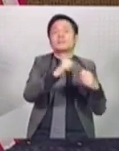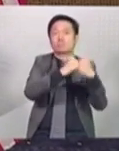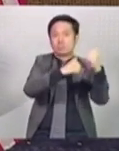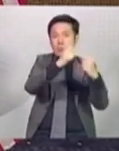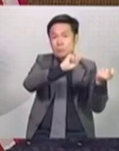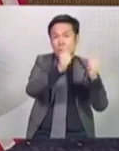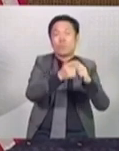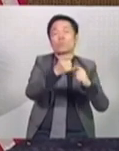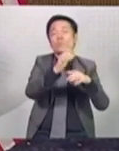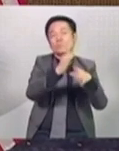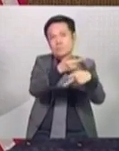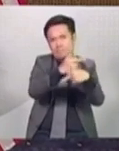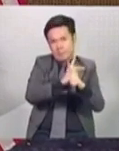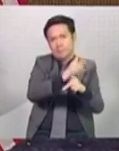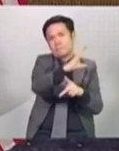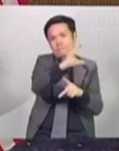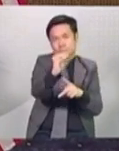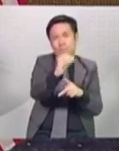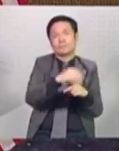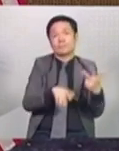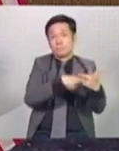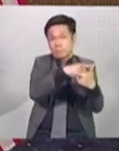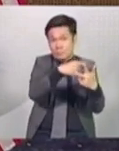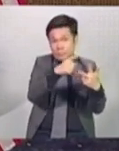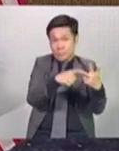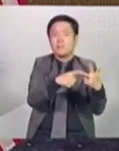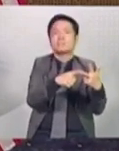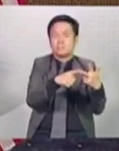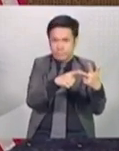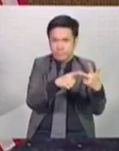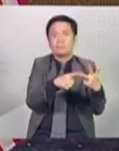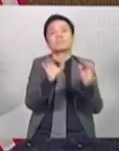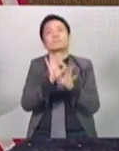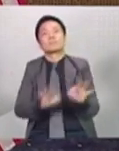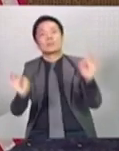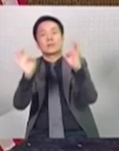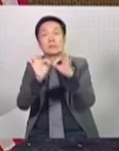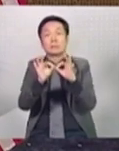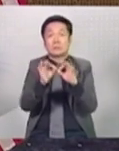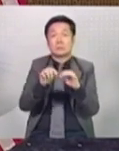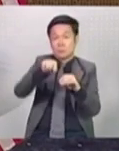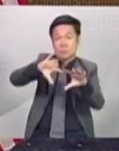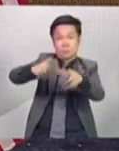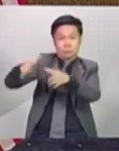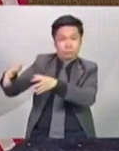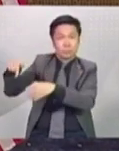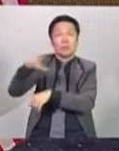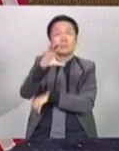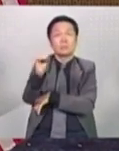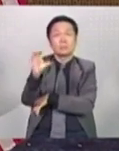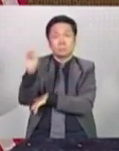pinjaman korporat. Langkah ini adalah penting untuk membolehkan syarikat terus berkemampuan